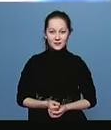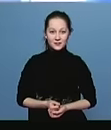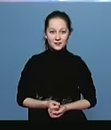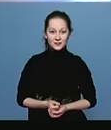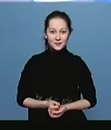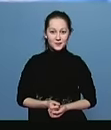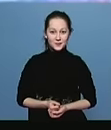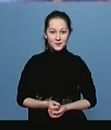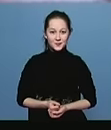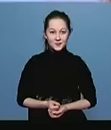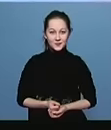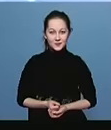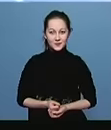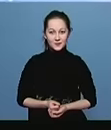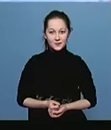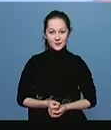Хоп, хоп, хоп.